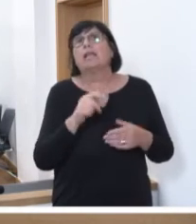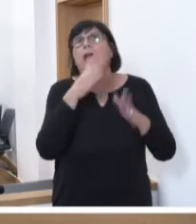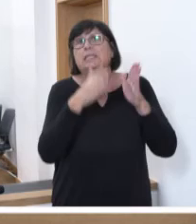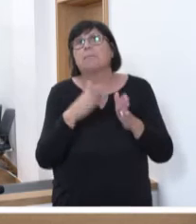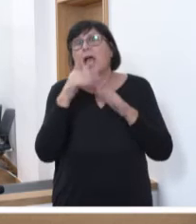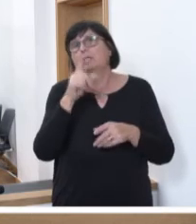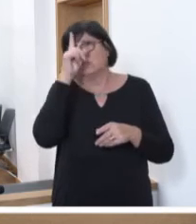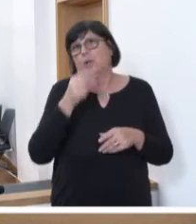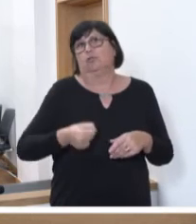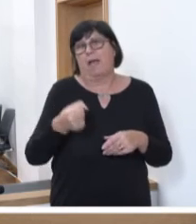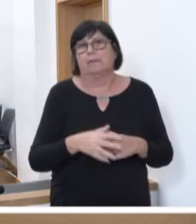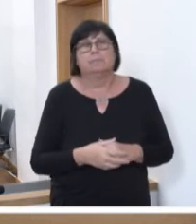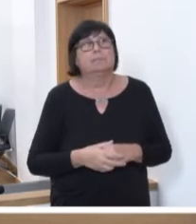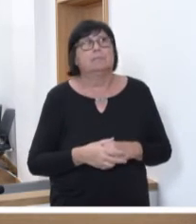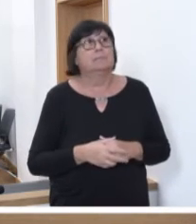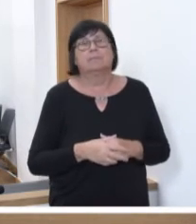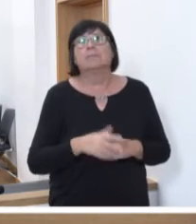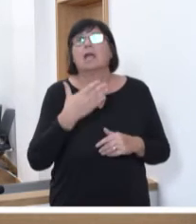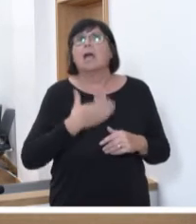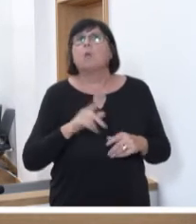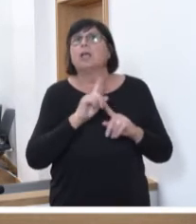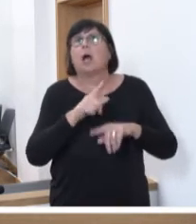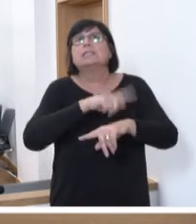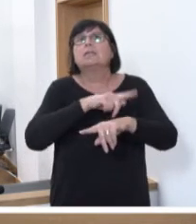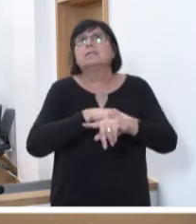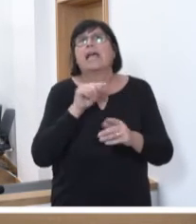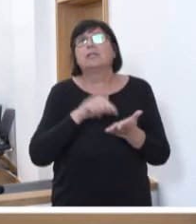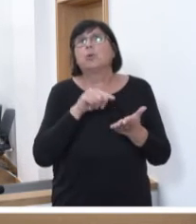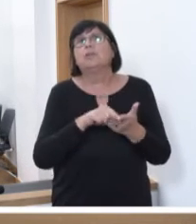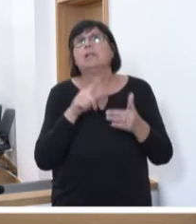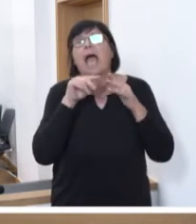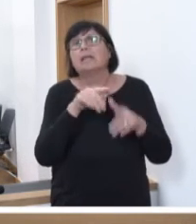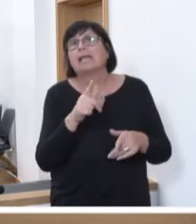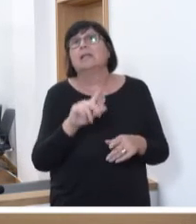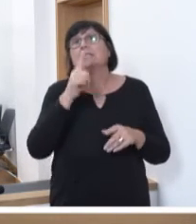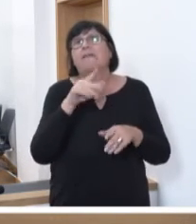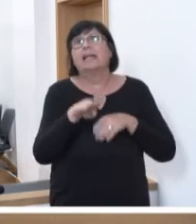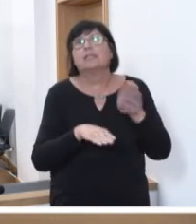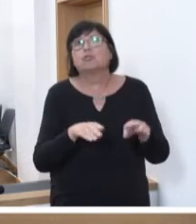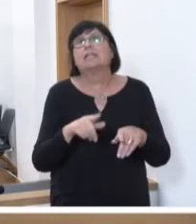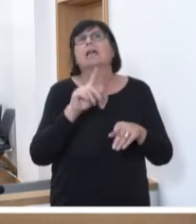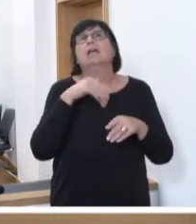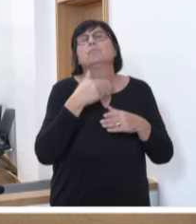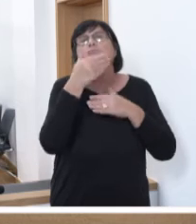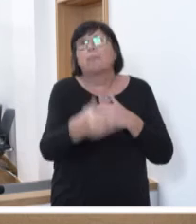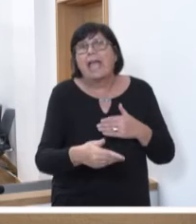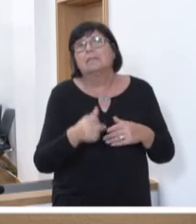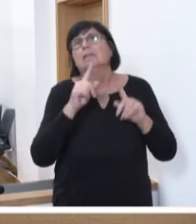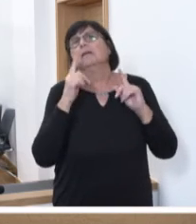AG. Ich möchte gar nicht aus Zeitgründen darauf eingehen, dass Sie den zweiten Schritt vor dem ersten machen würden, denn zunächst